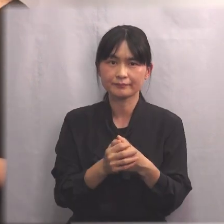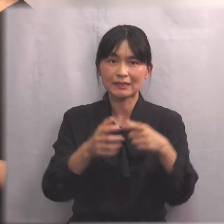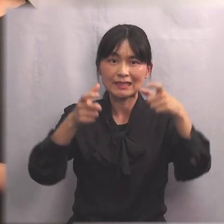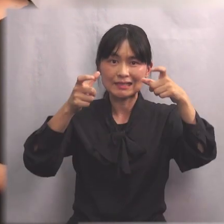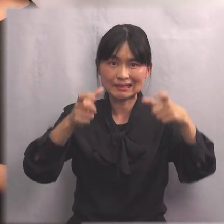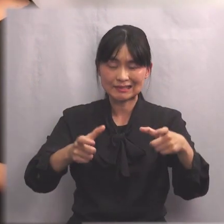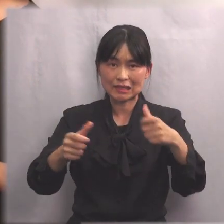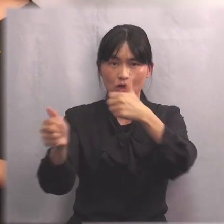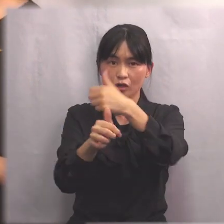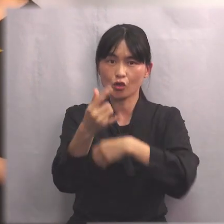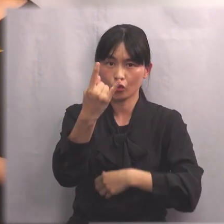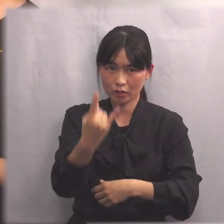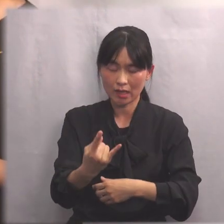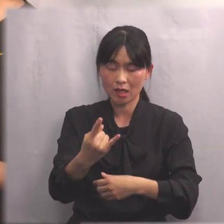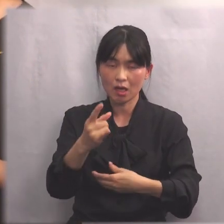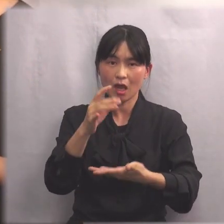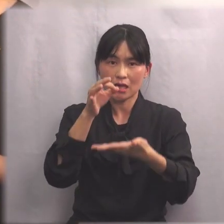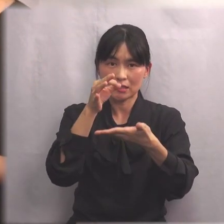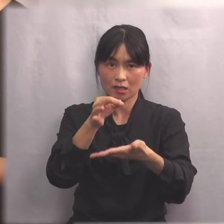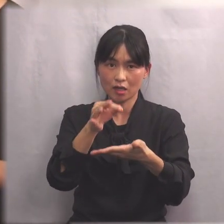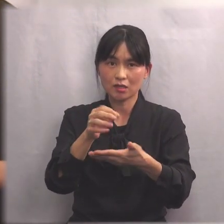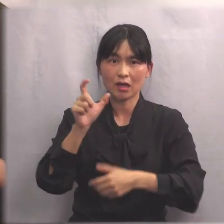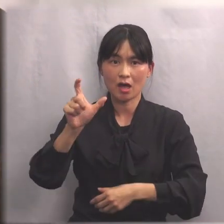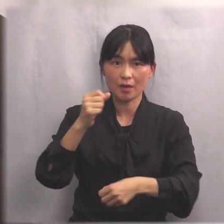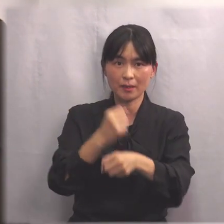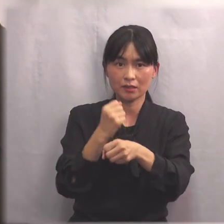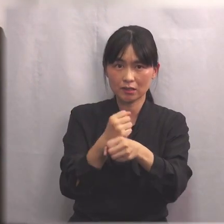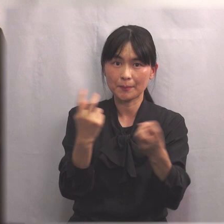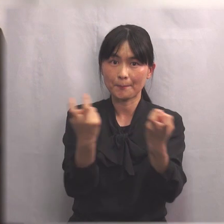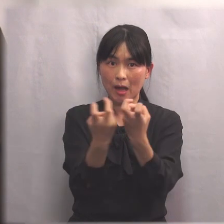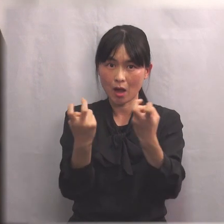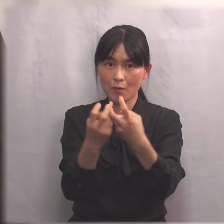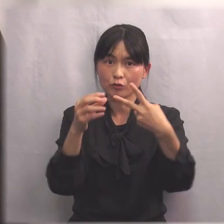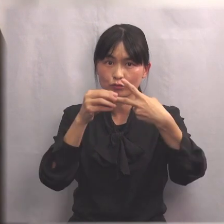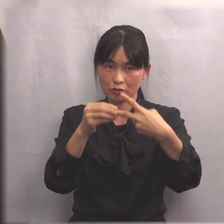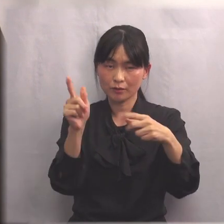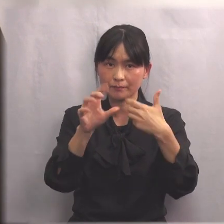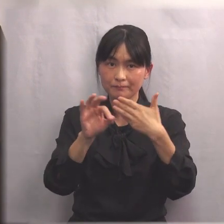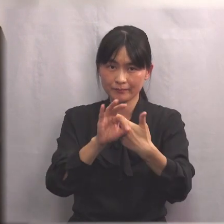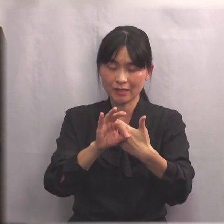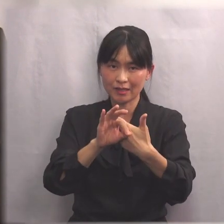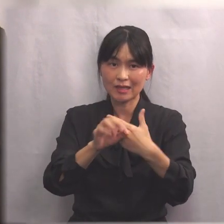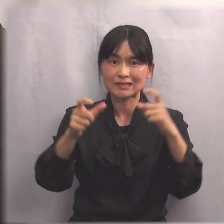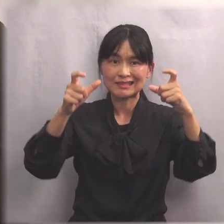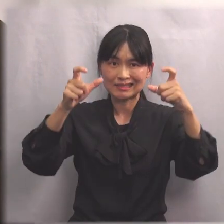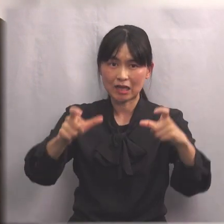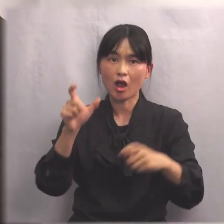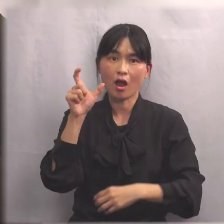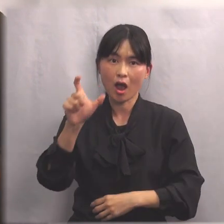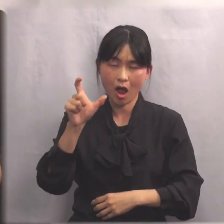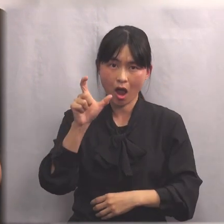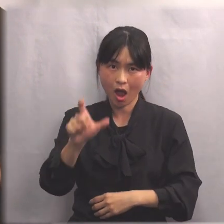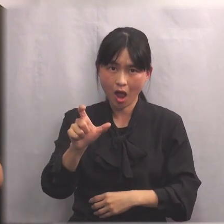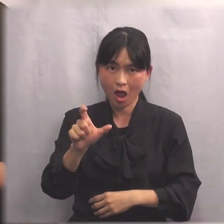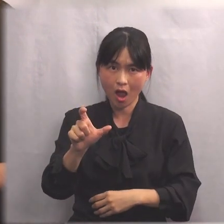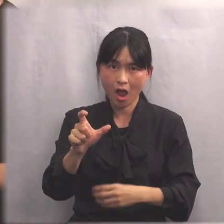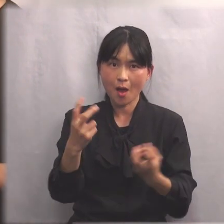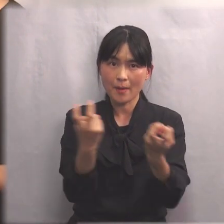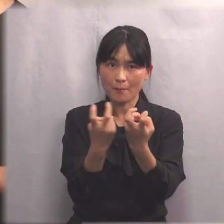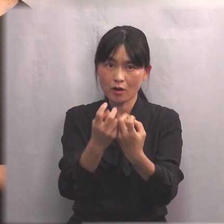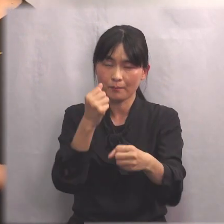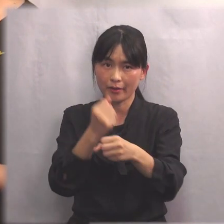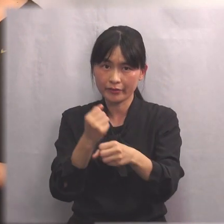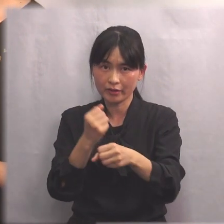그리고 지역위원회의 재정을 지원하는 두 번째 방안은 중앙당에서 지역 강화 기금을 편성해서